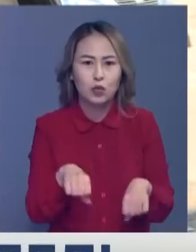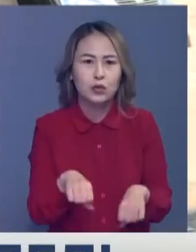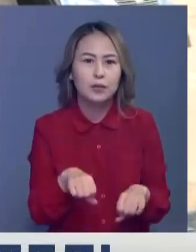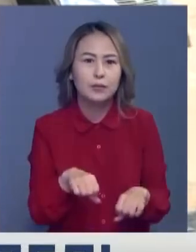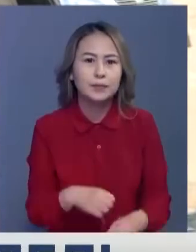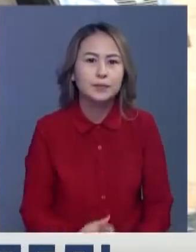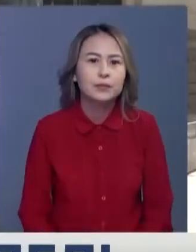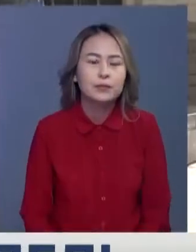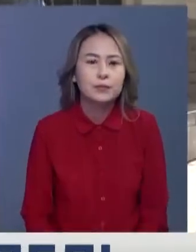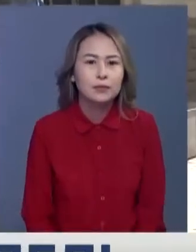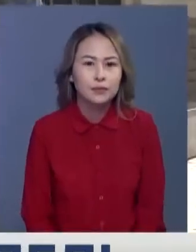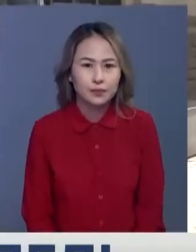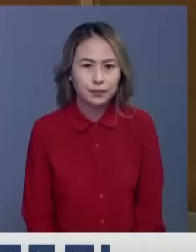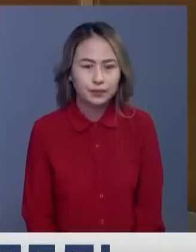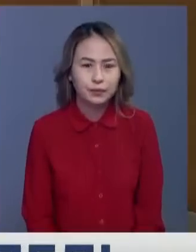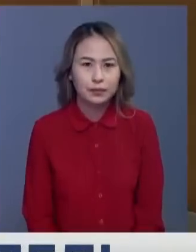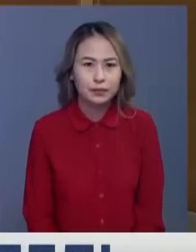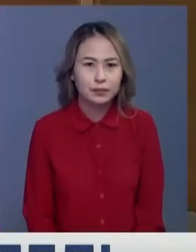алады.